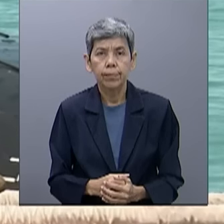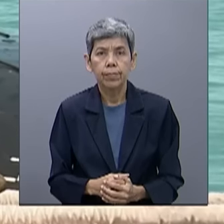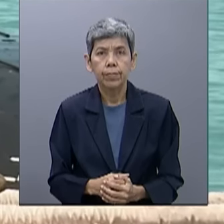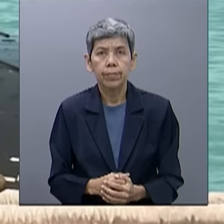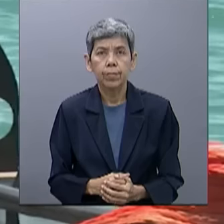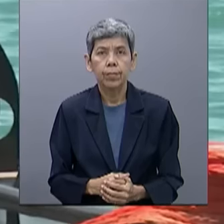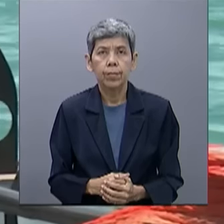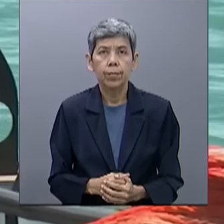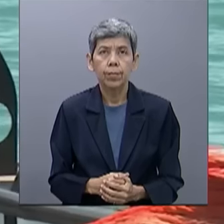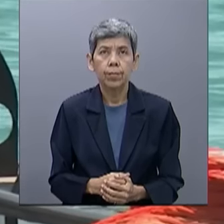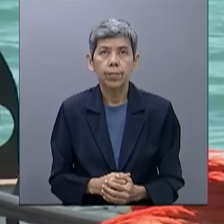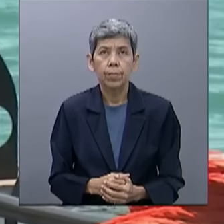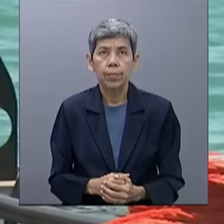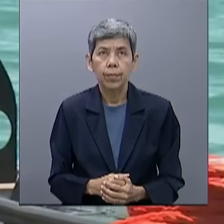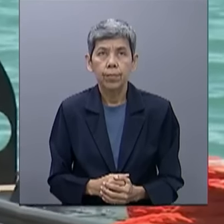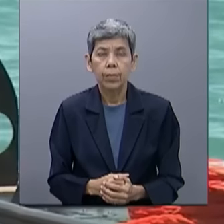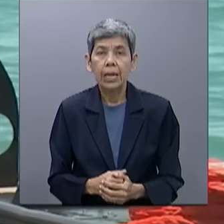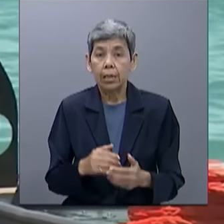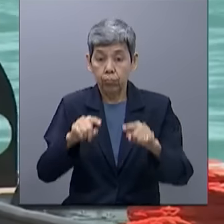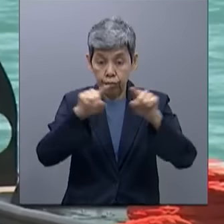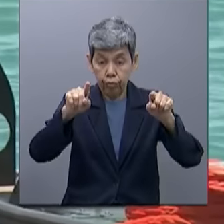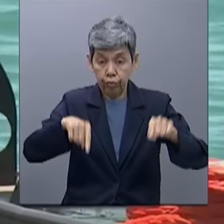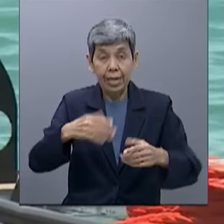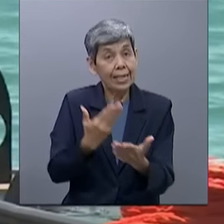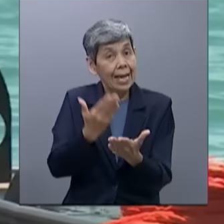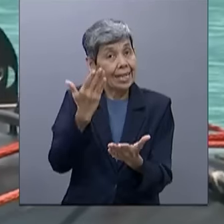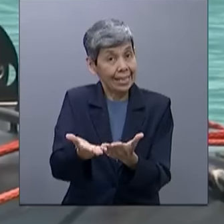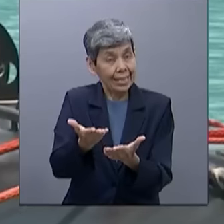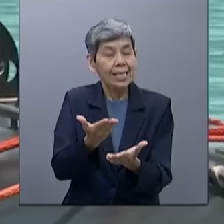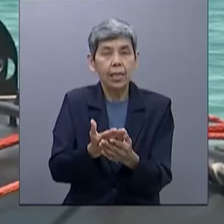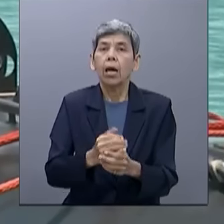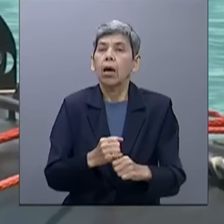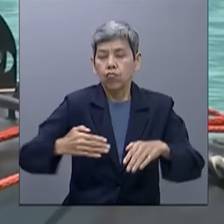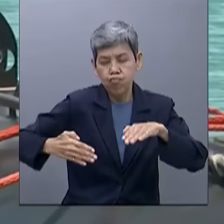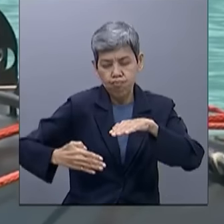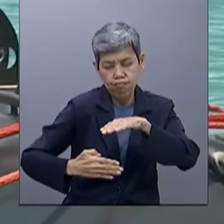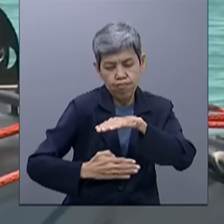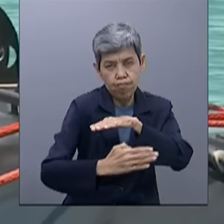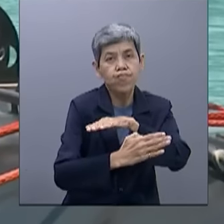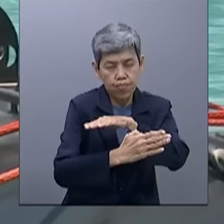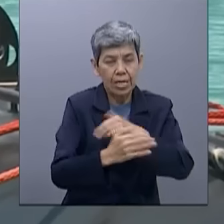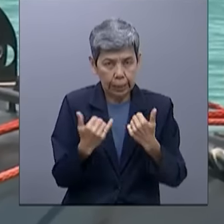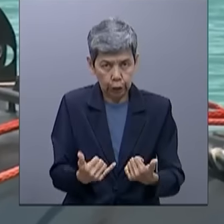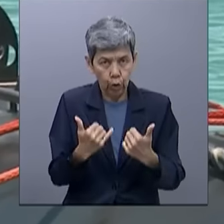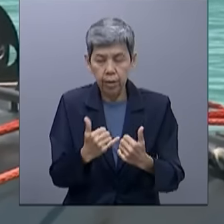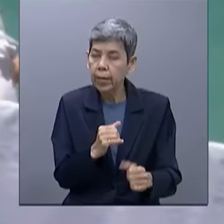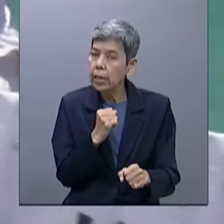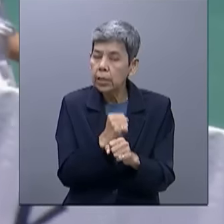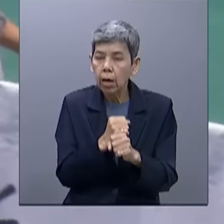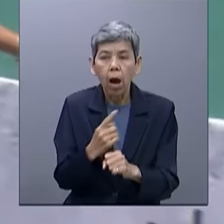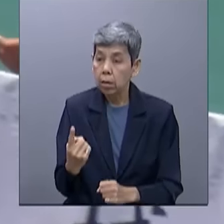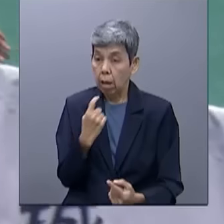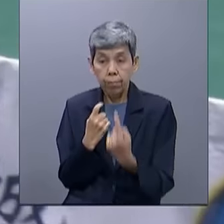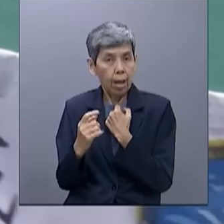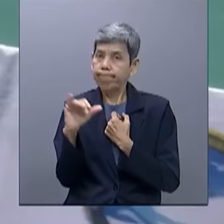ส่วนกรณีเปลี่ยนแปลงสัญญาการจัดซื้อจัดจ้างเรือดำน้ำนะคะนายปกรณ์บอกว่าขณะนี้ยังไม่มีการส่งคำถามม